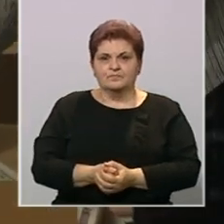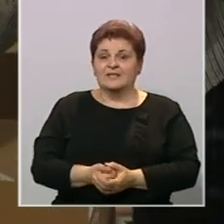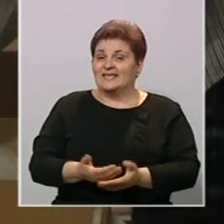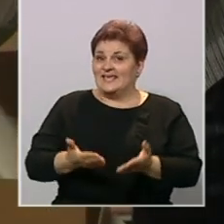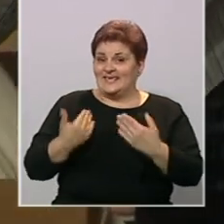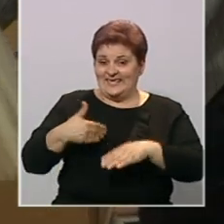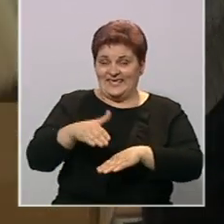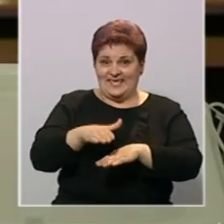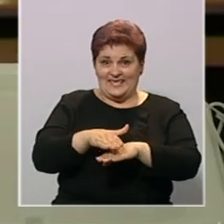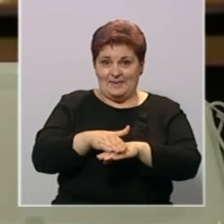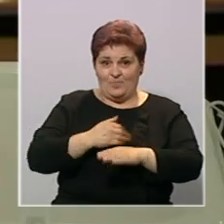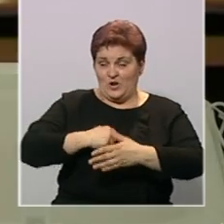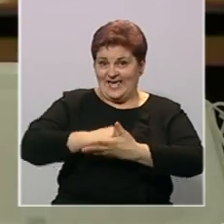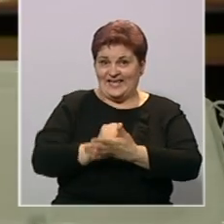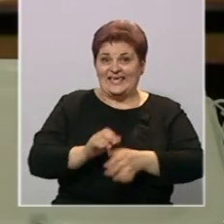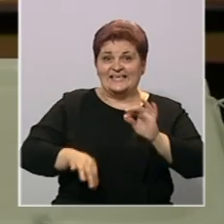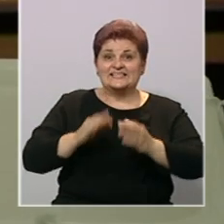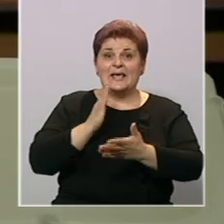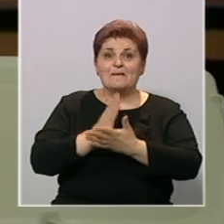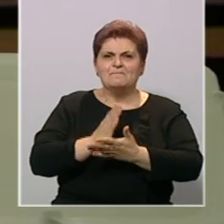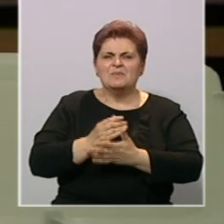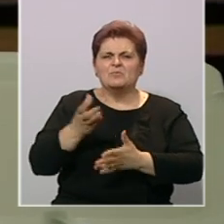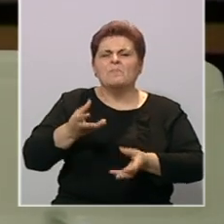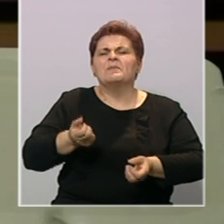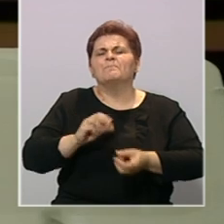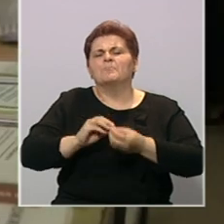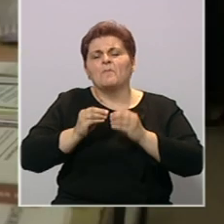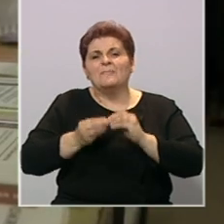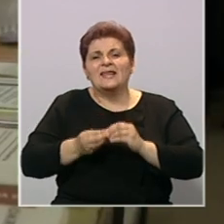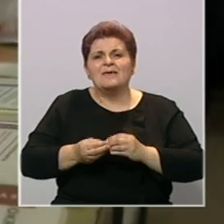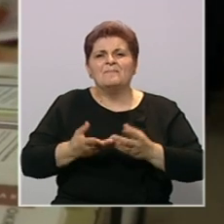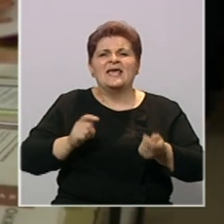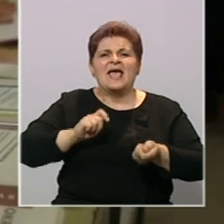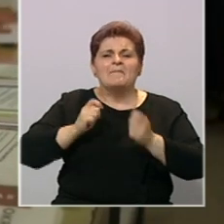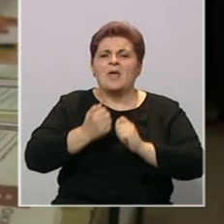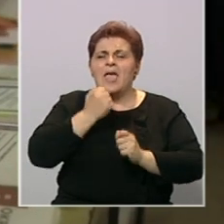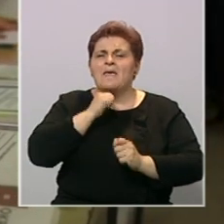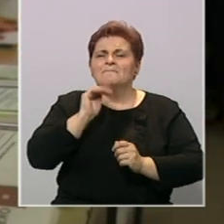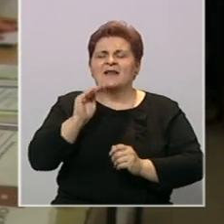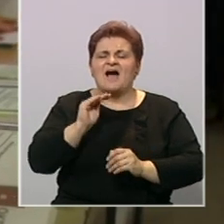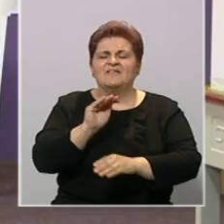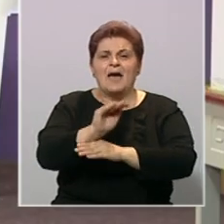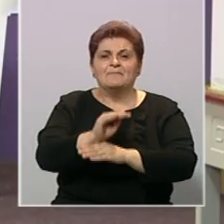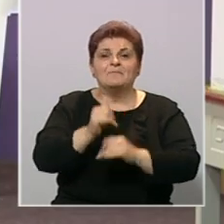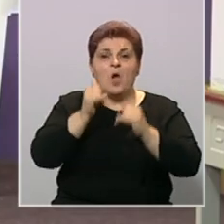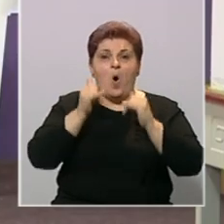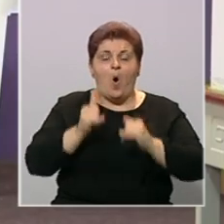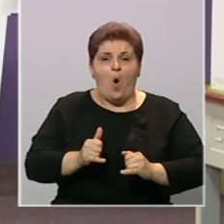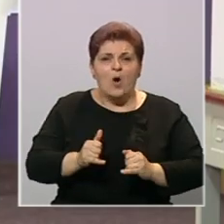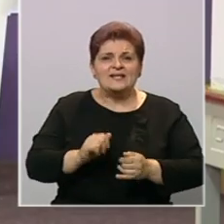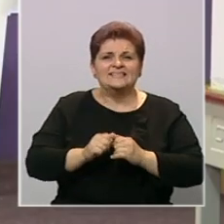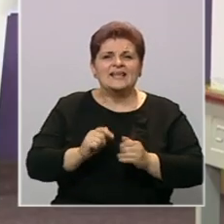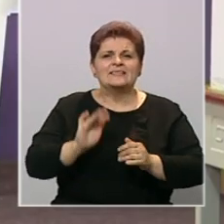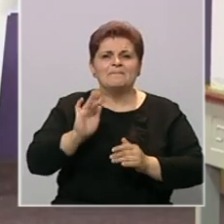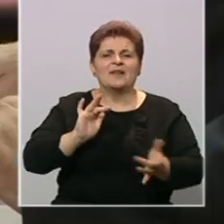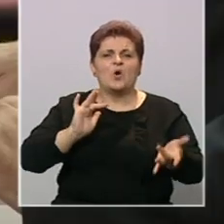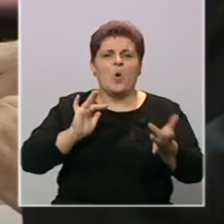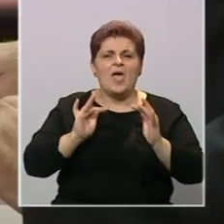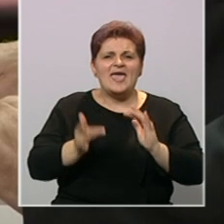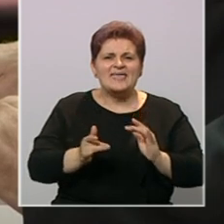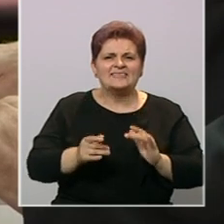Inače, početak registracije za izbore je bio obilježen brojnim poteškoćama zbog promjene pravila prijave. One se sada vrši elektronskim putem uz